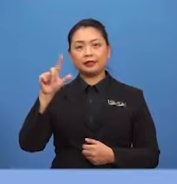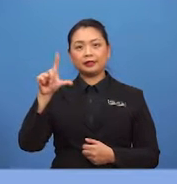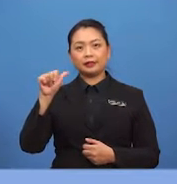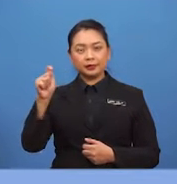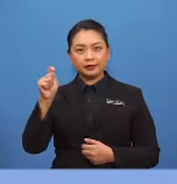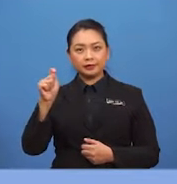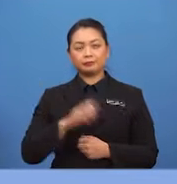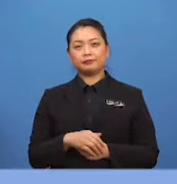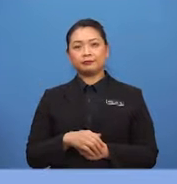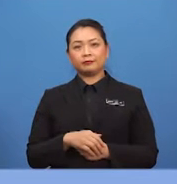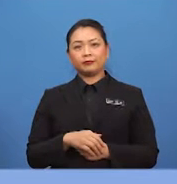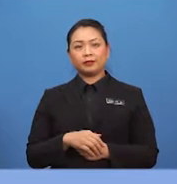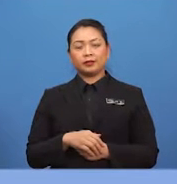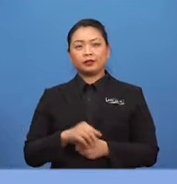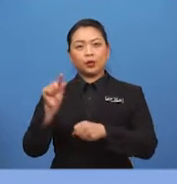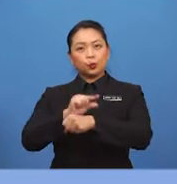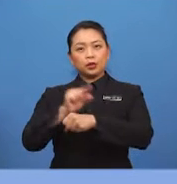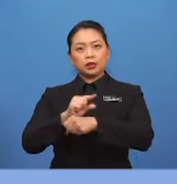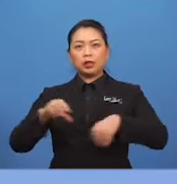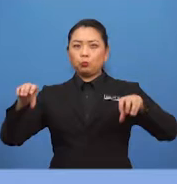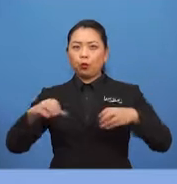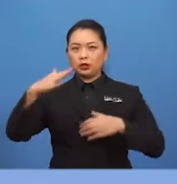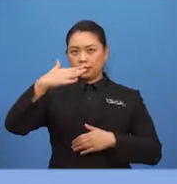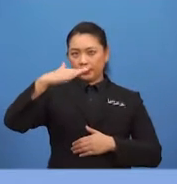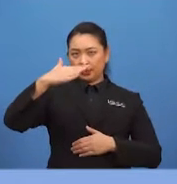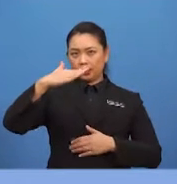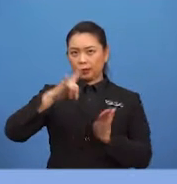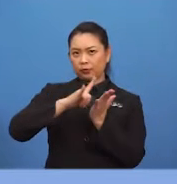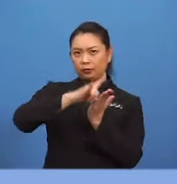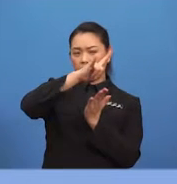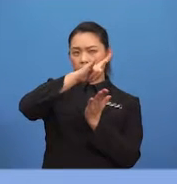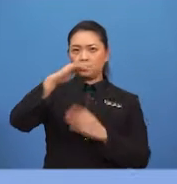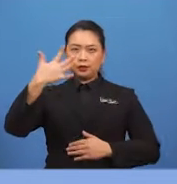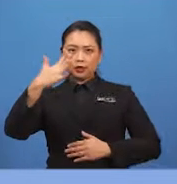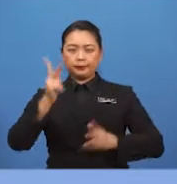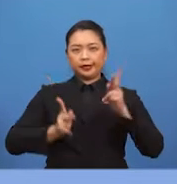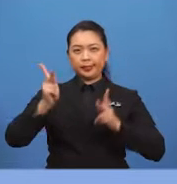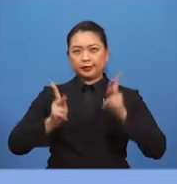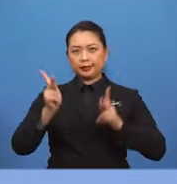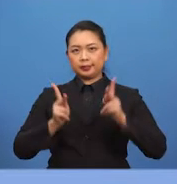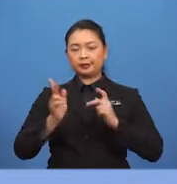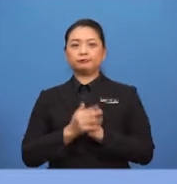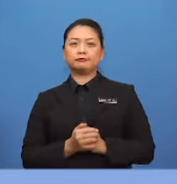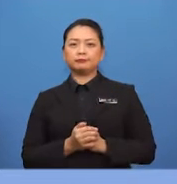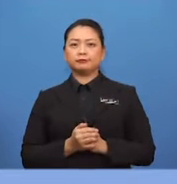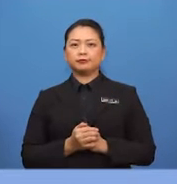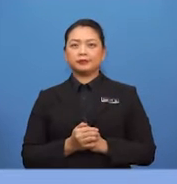Perspek ini digunakan dalam pembuatan cermin pesawat dan juga tingkap